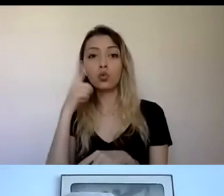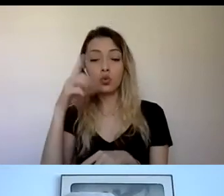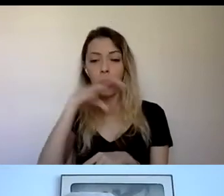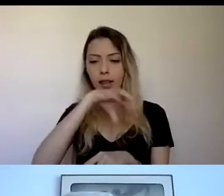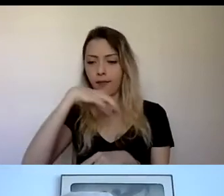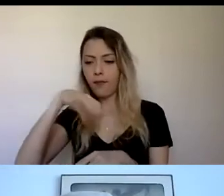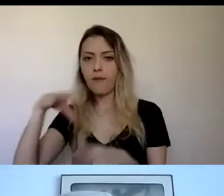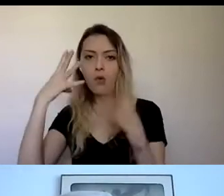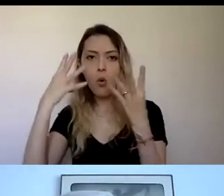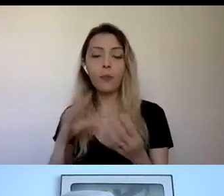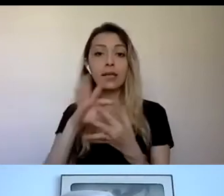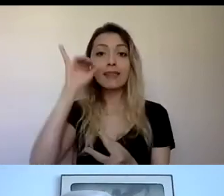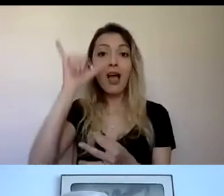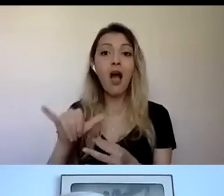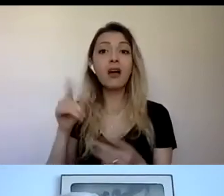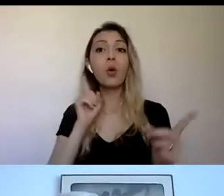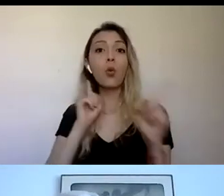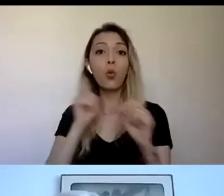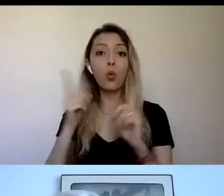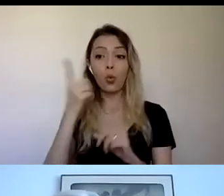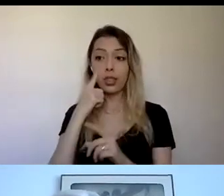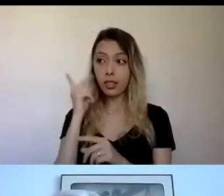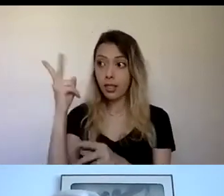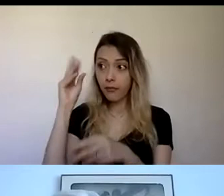hukukunun devletlere yüklediği